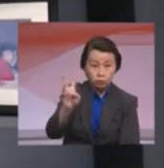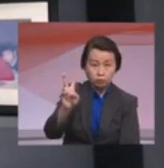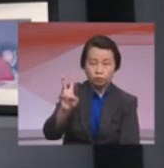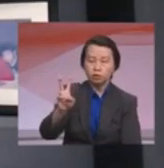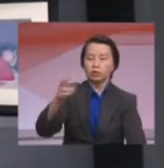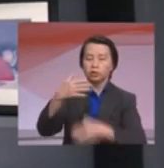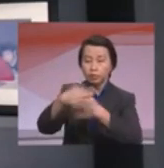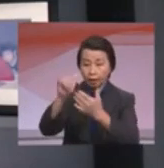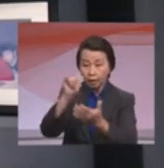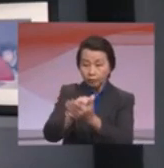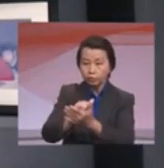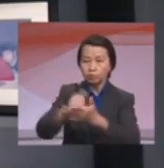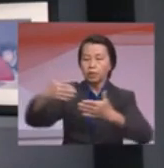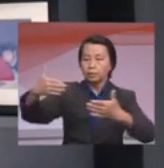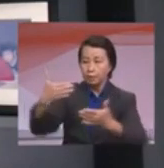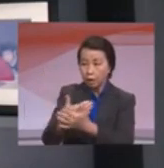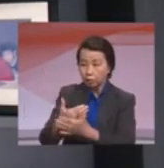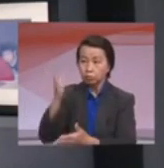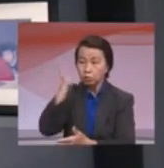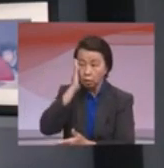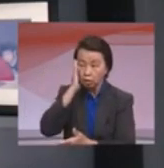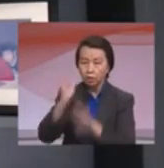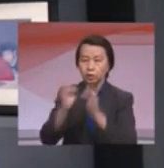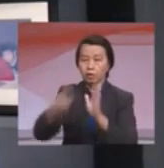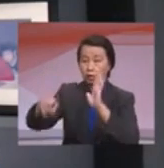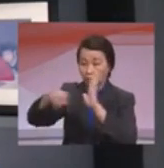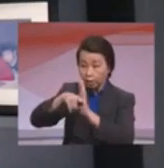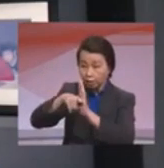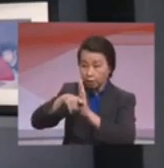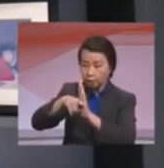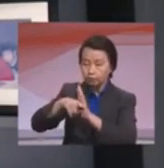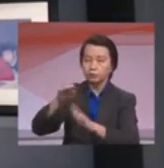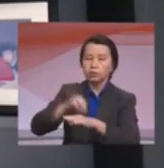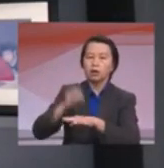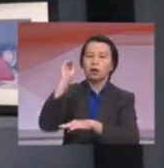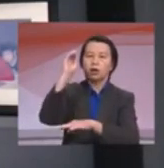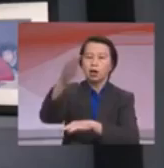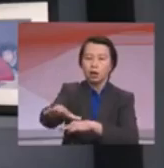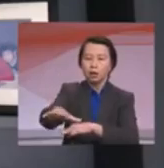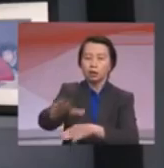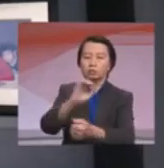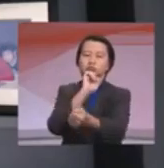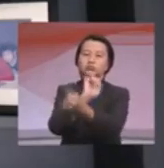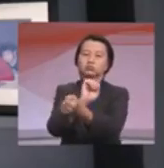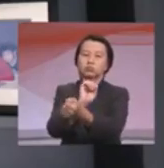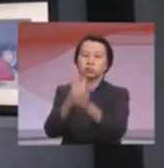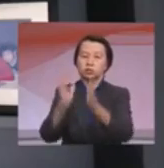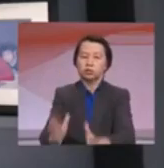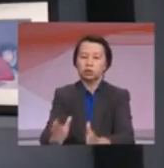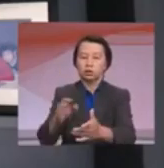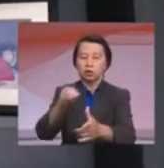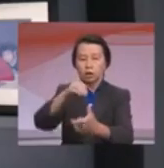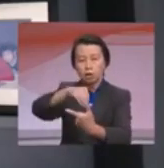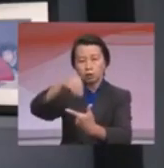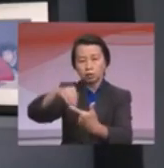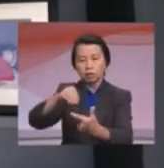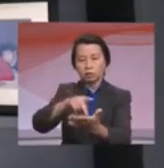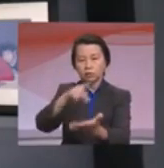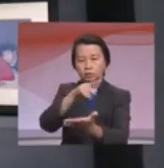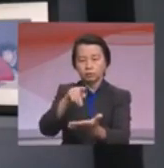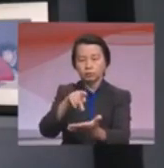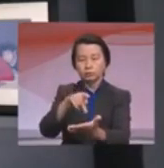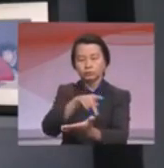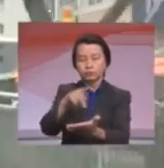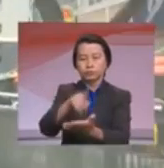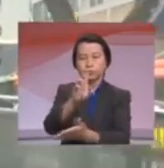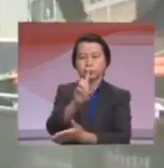baru jika negatif juga barulah akan dihantar ke tahanan-tahanan ataupun pusat-pusat depo tahanan